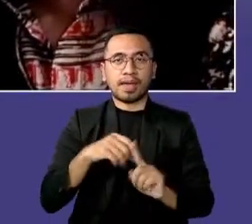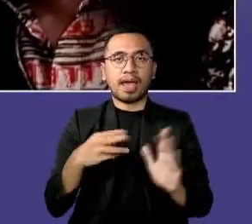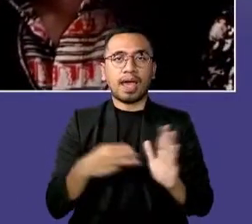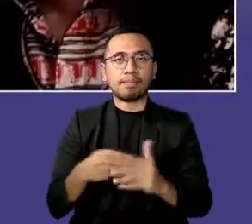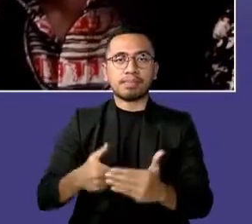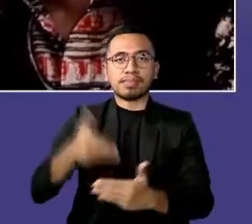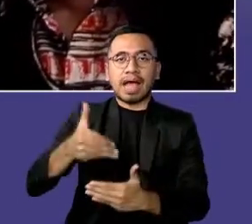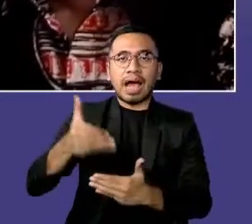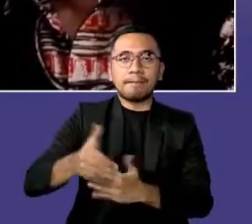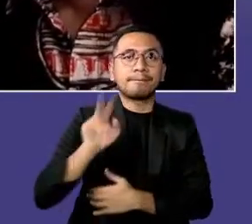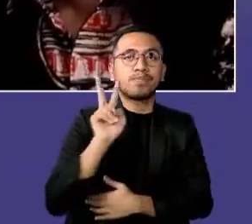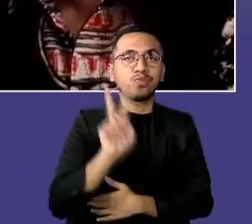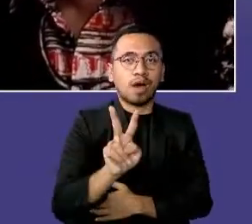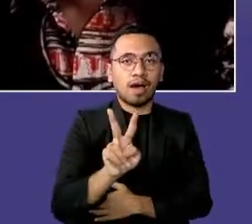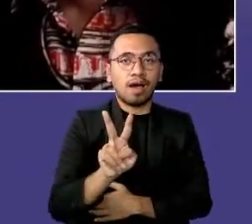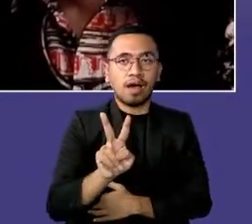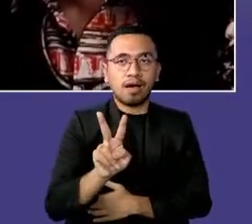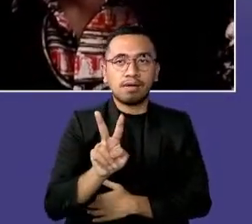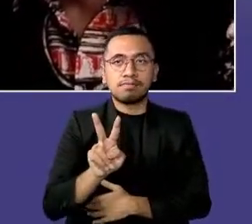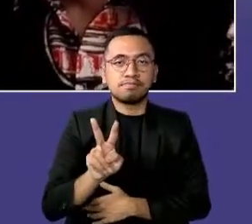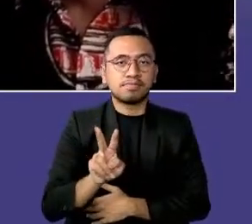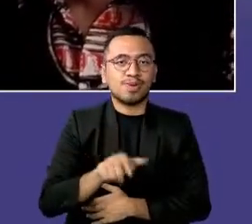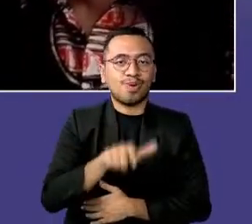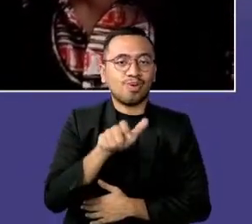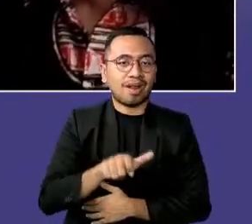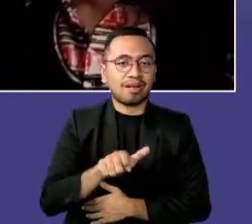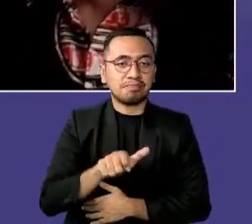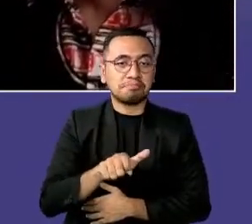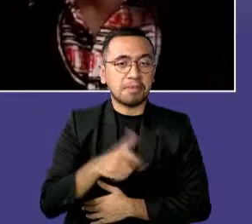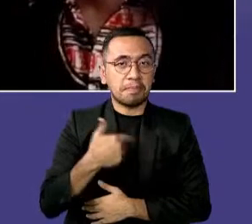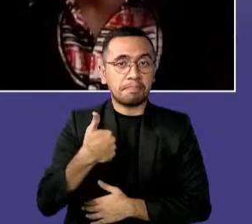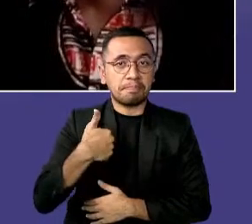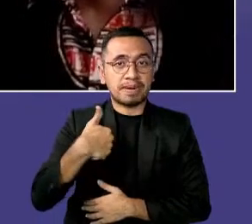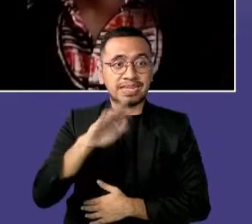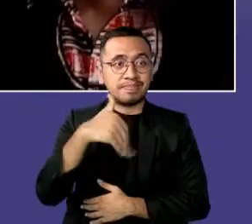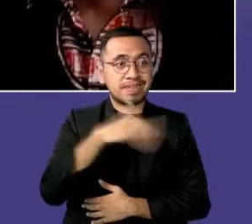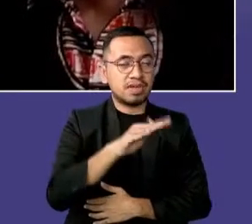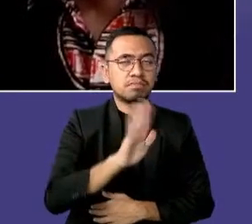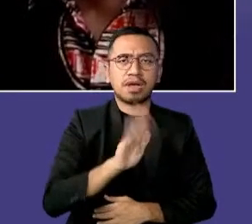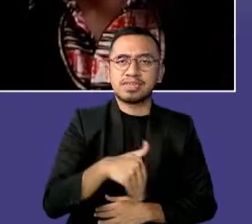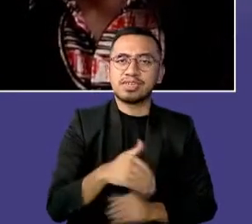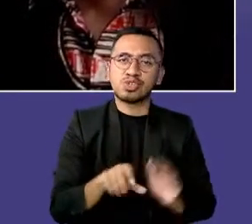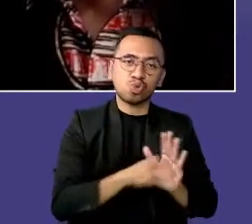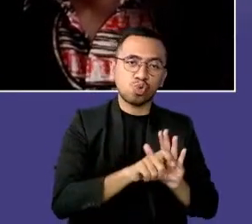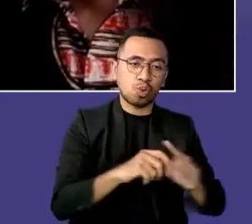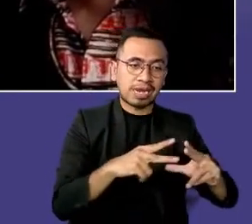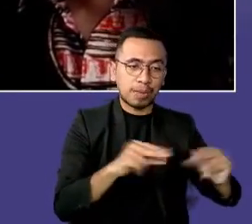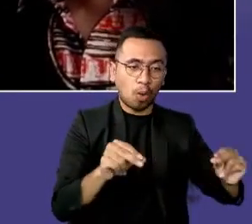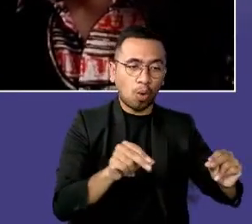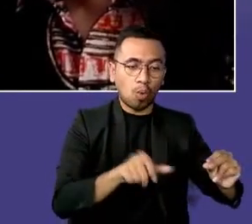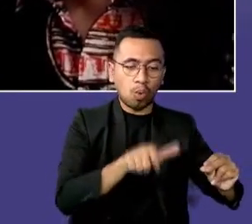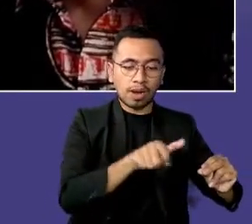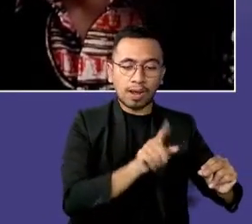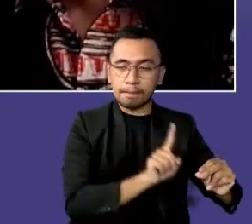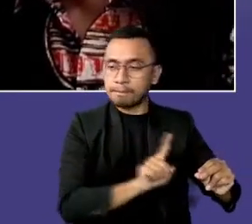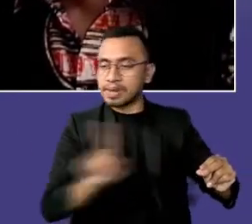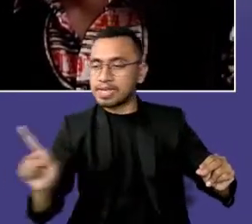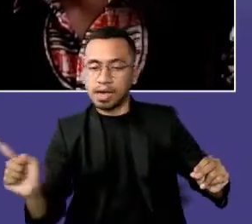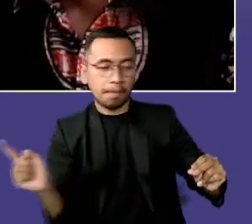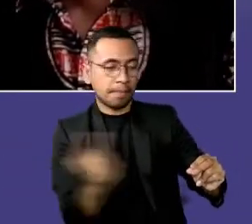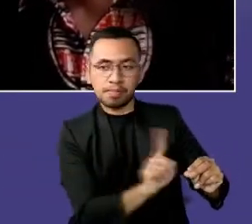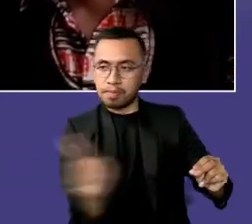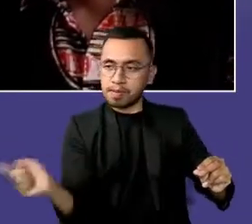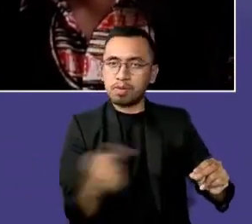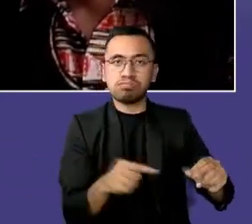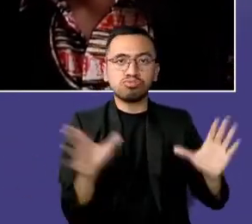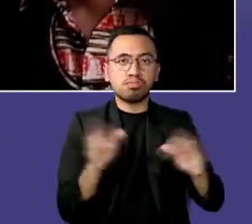sampai pada kedua pergerakan orang itu masih cukup tinggi dari Depok ke luar Depok dari luar Depok Depok Itu masih masih